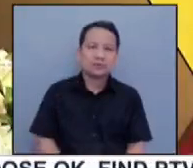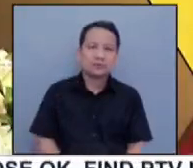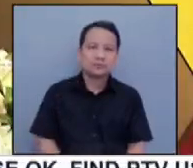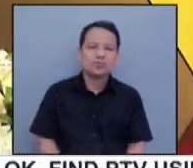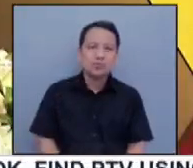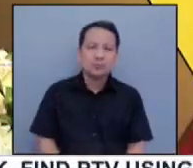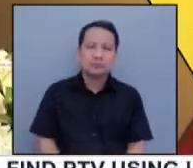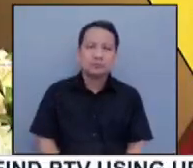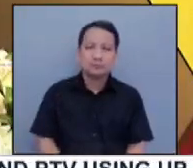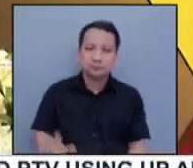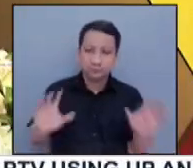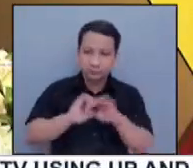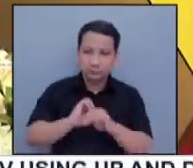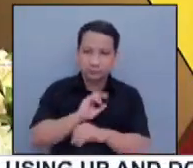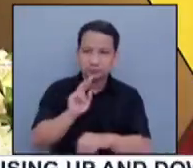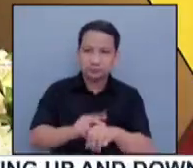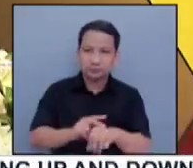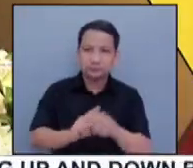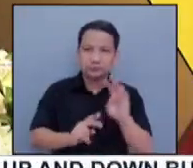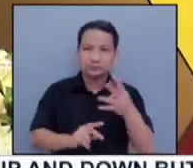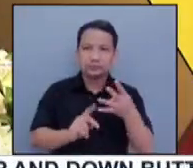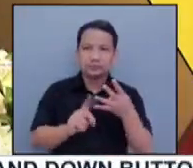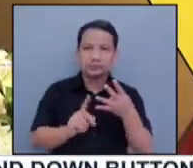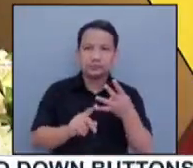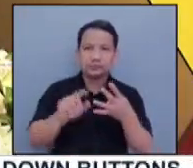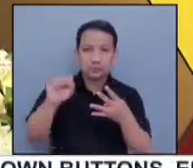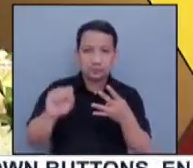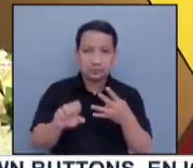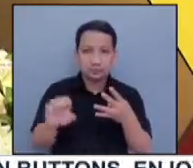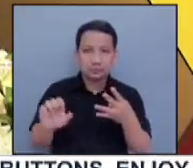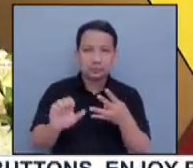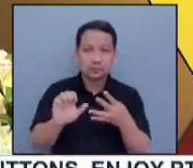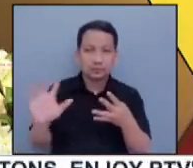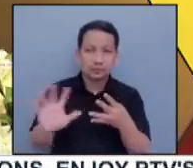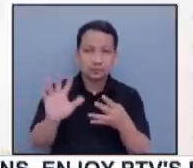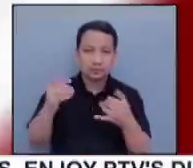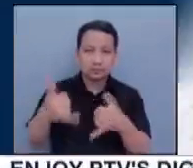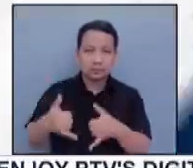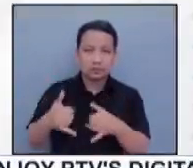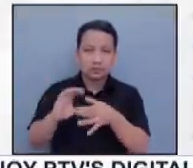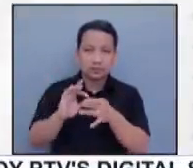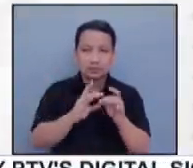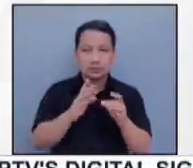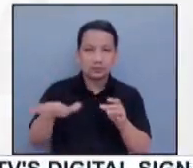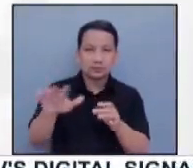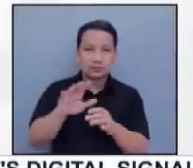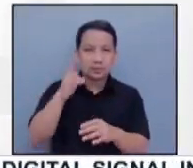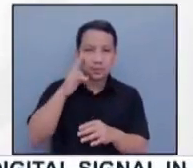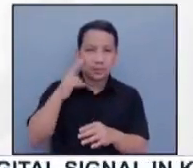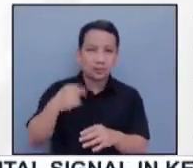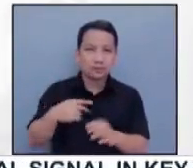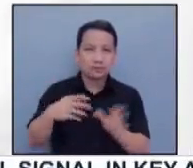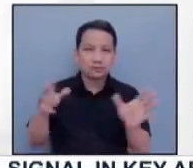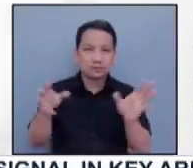Nagtapos ang Pilipinas sa ikaapat na pwesto sa Southeast Asian Games sa Hanoi, Vietnam. Sa kabuuan, nakakuha ang Pilipinas